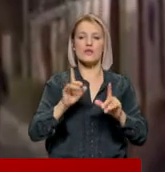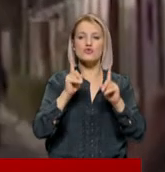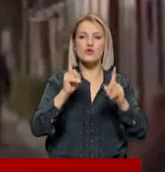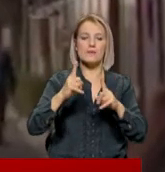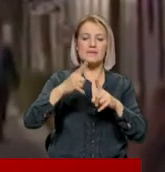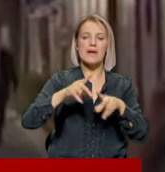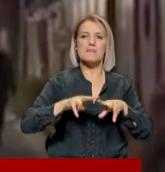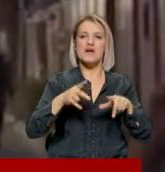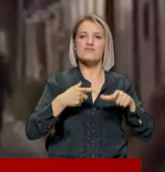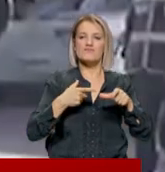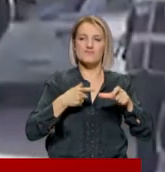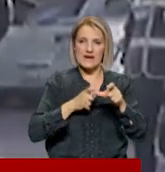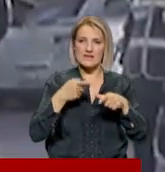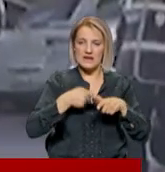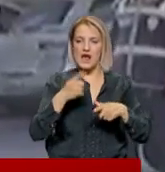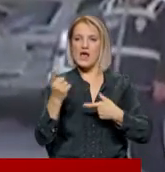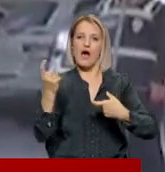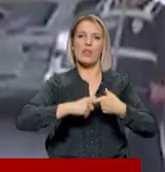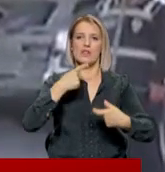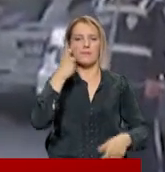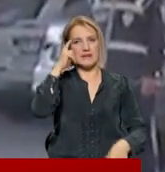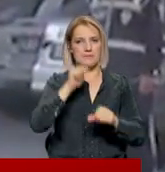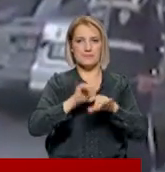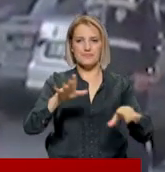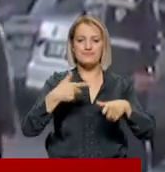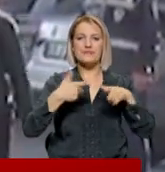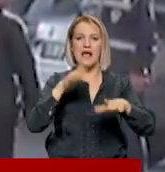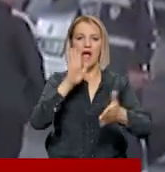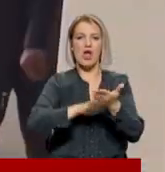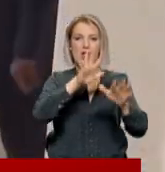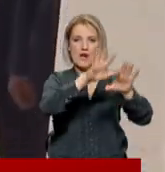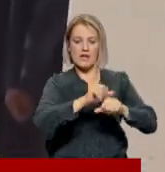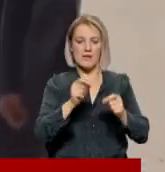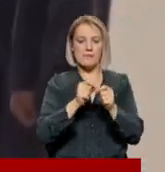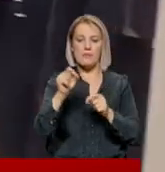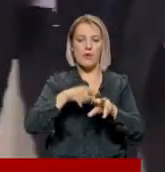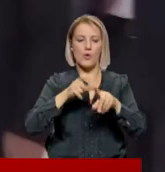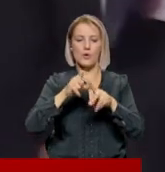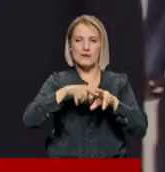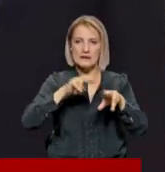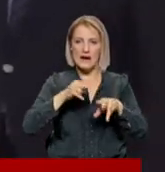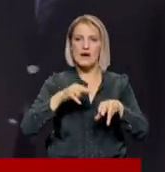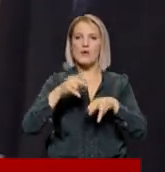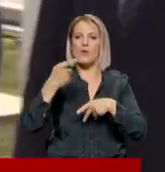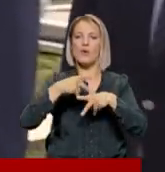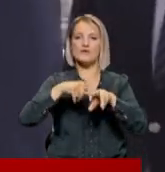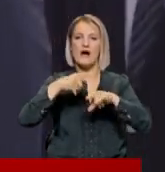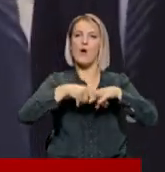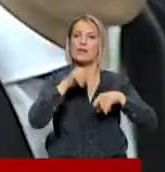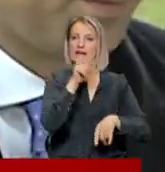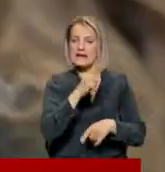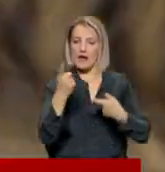dönemin TMSF yönetimi tarafından atandığı bilgisini paylaştılar fetö'den kullan boydaki Kozan şirketlerini atanan yöneticiler